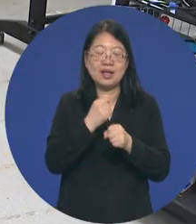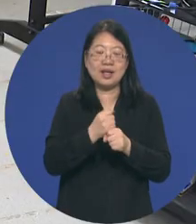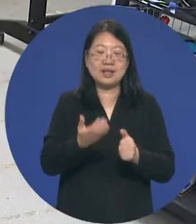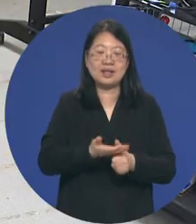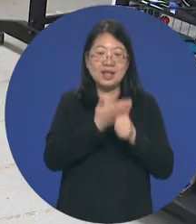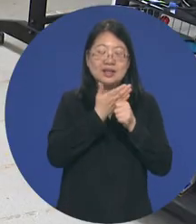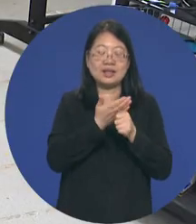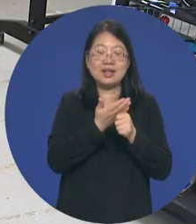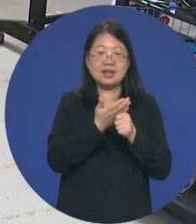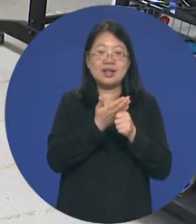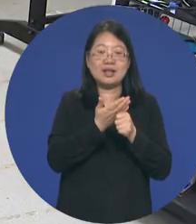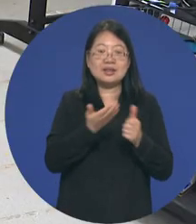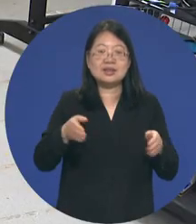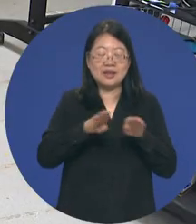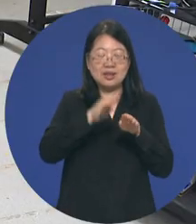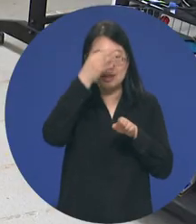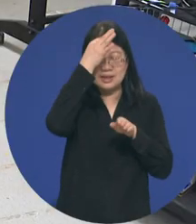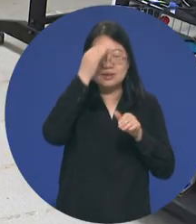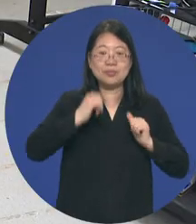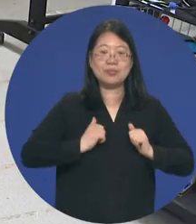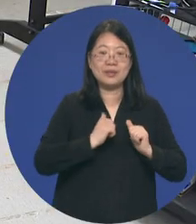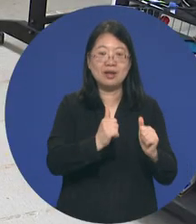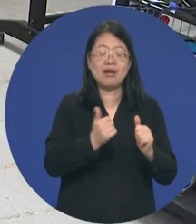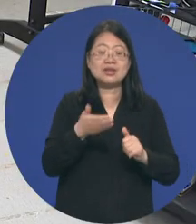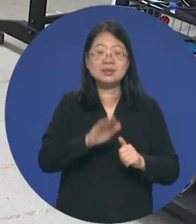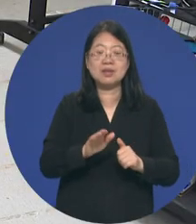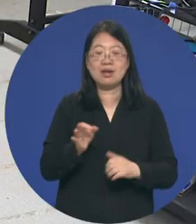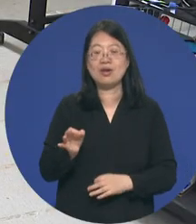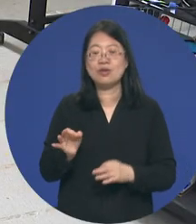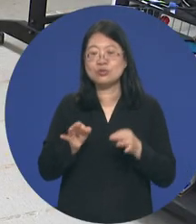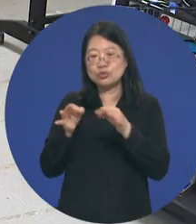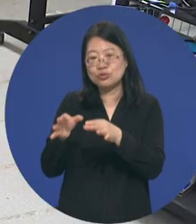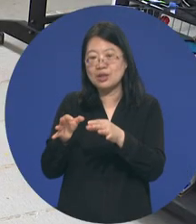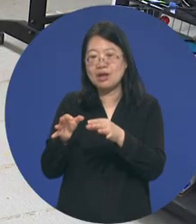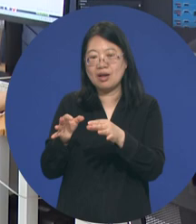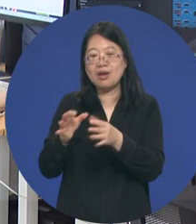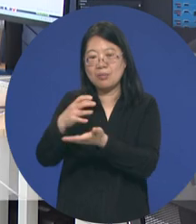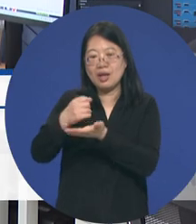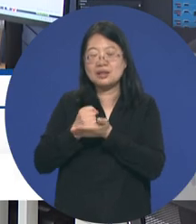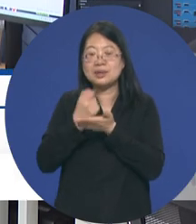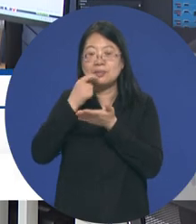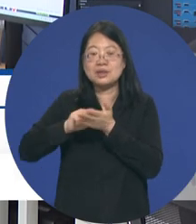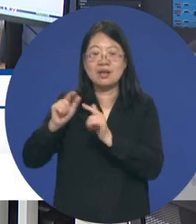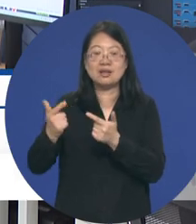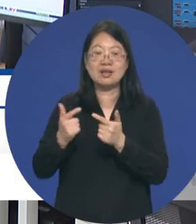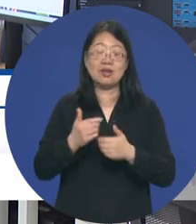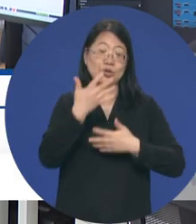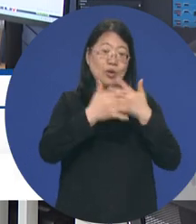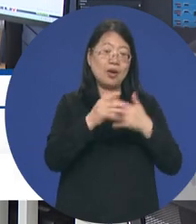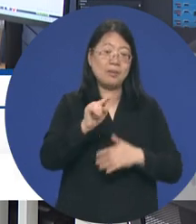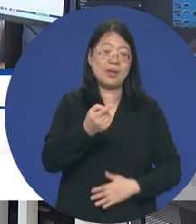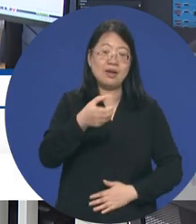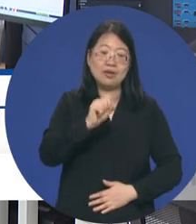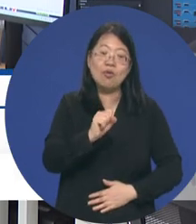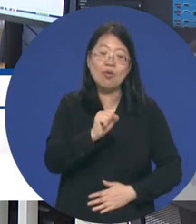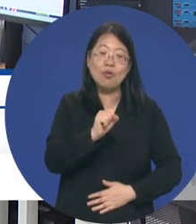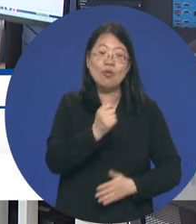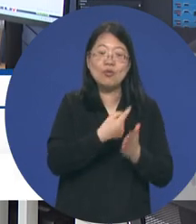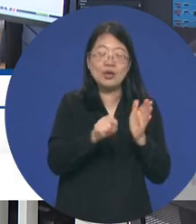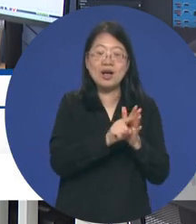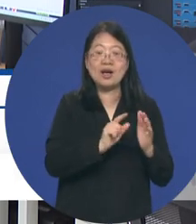하지만 소규모 콘텐츠 기업으로서 자금 투자 받기가 쉽지 않습니다 영화 100억 짜리를 하기 위한 펀딩